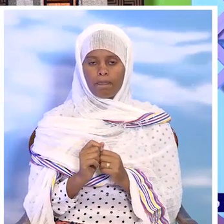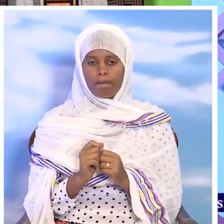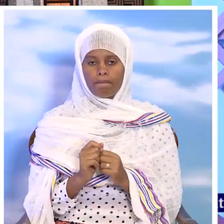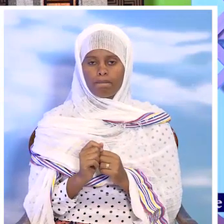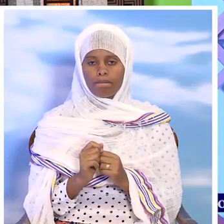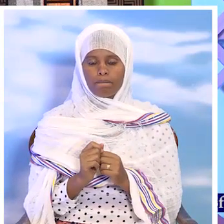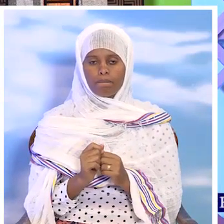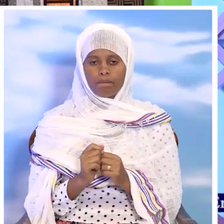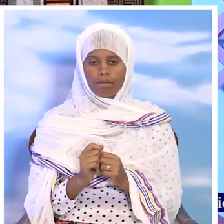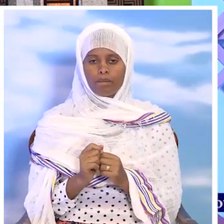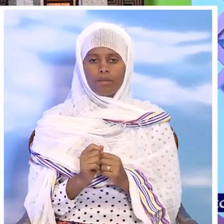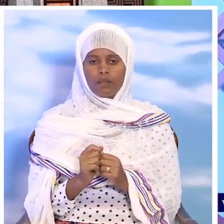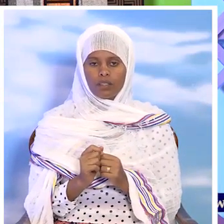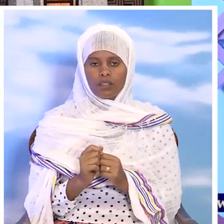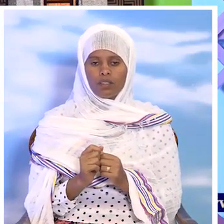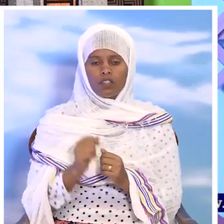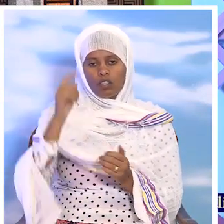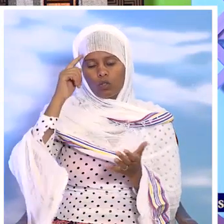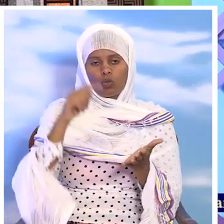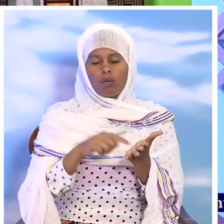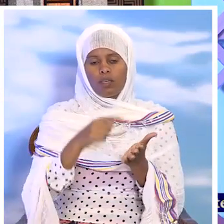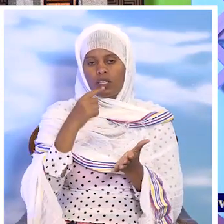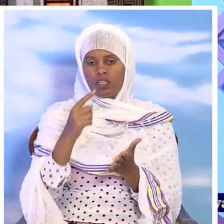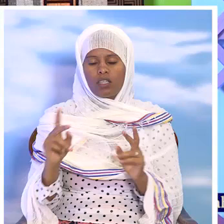ብምባል ድማ ትርጓሜ ይነግር ማለት እዩ።